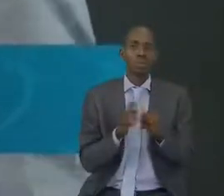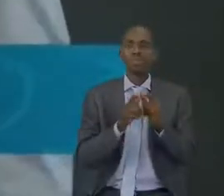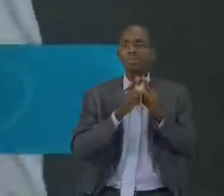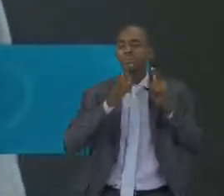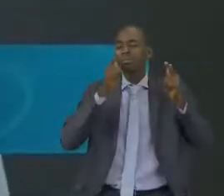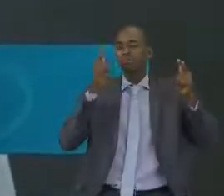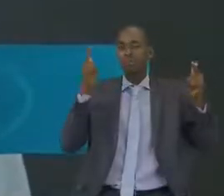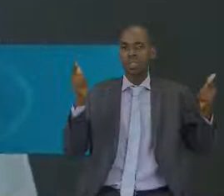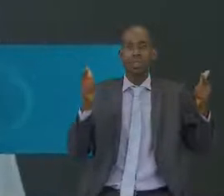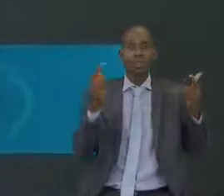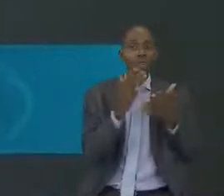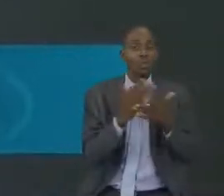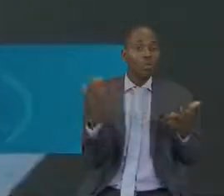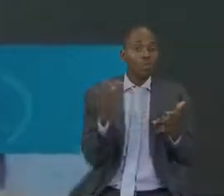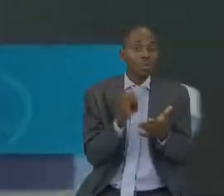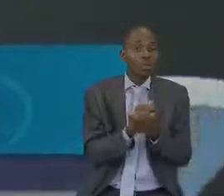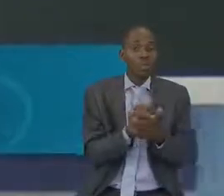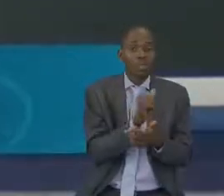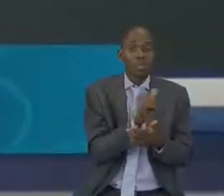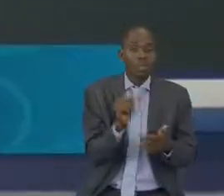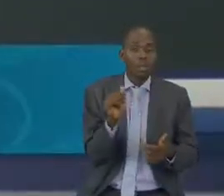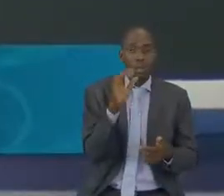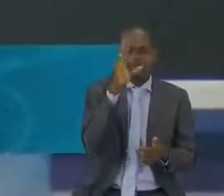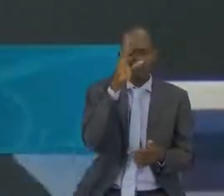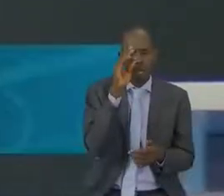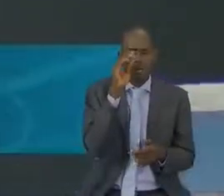Surnaturelle, quelque chose qu'un homme